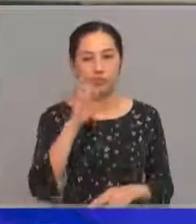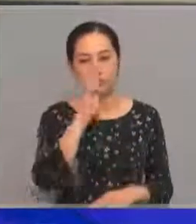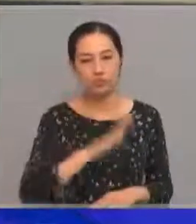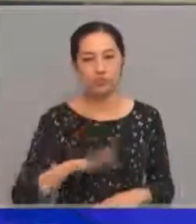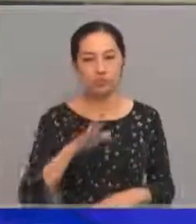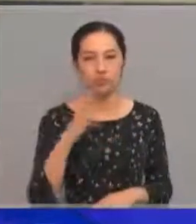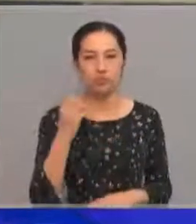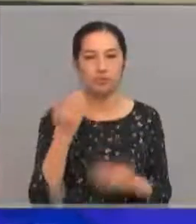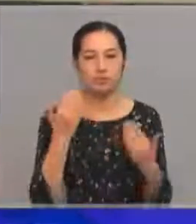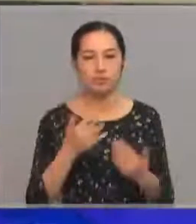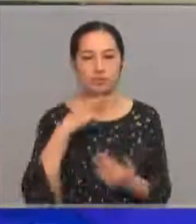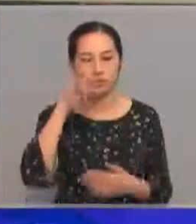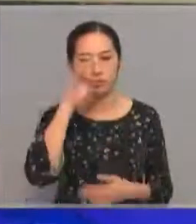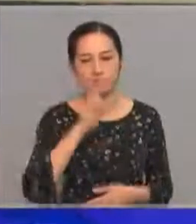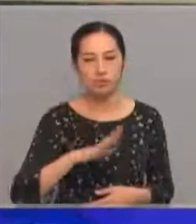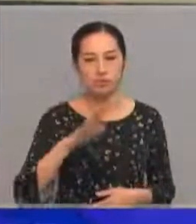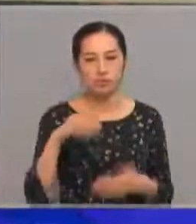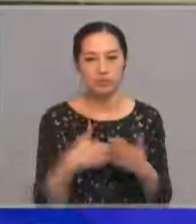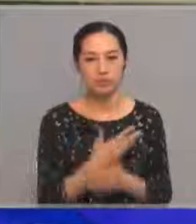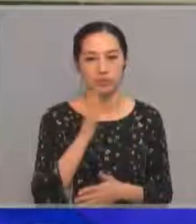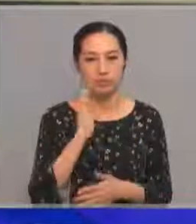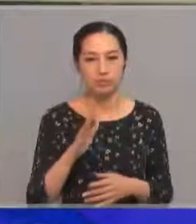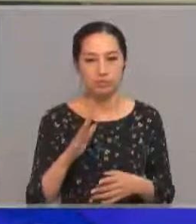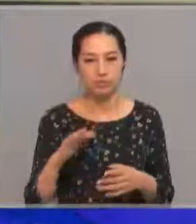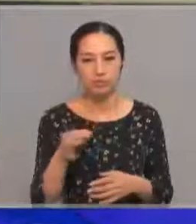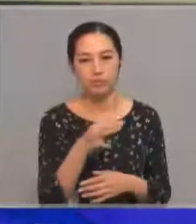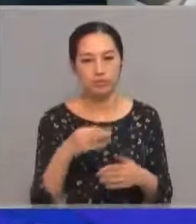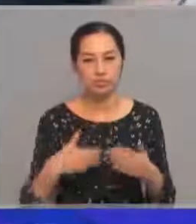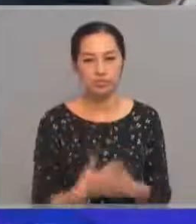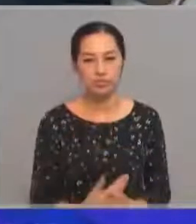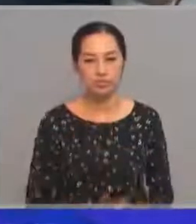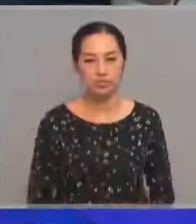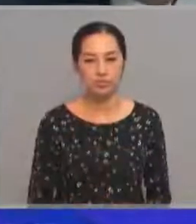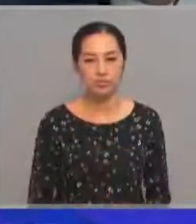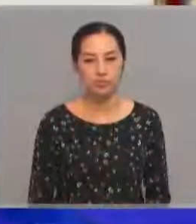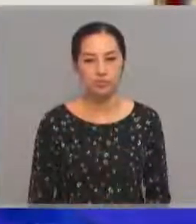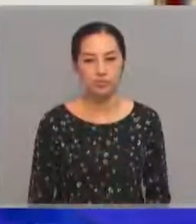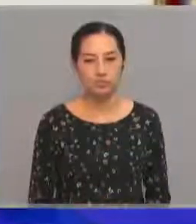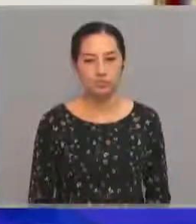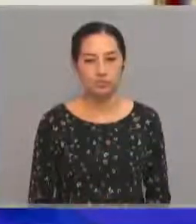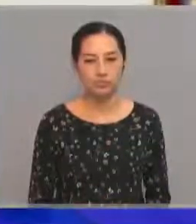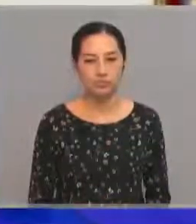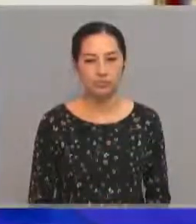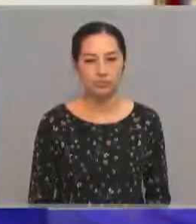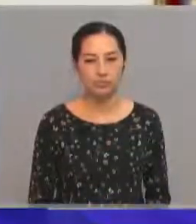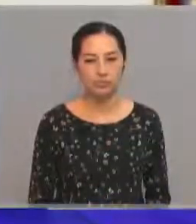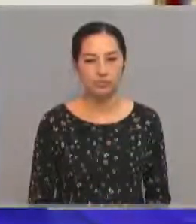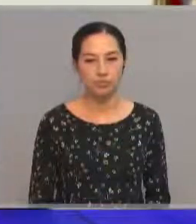разрезе. Теперь в Казахстане появятся новые области со своими областными центрами.